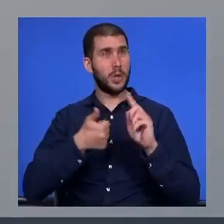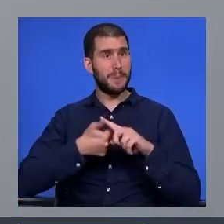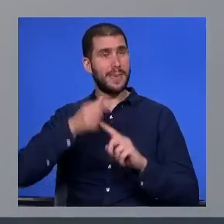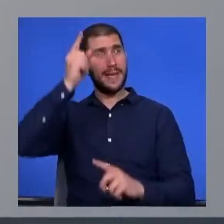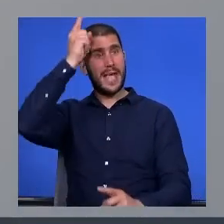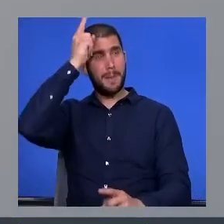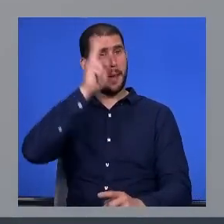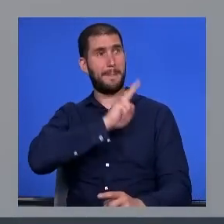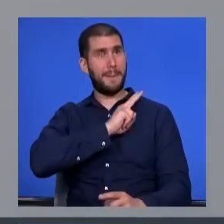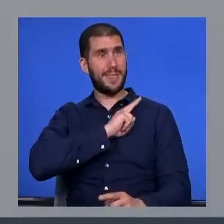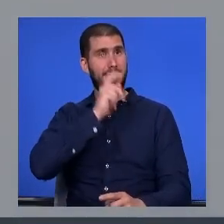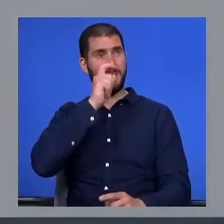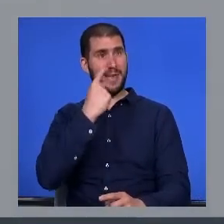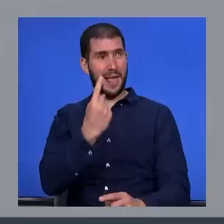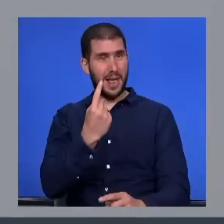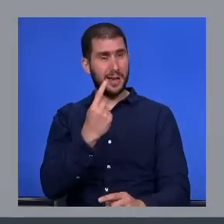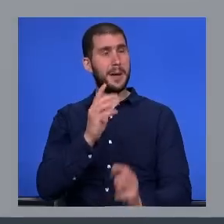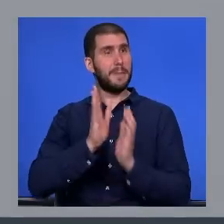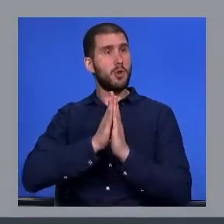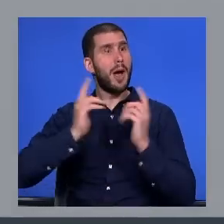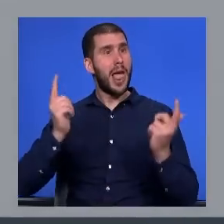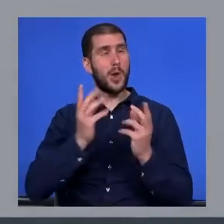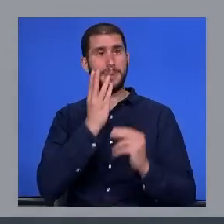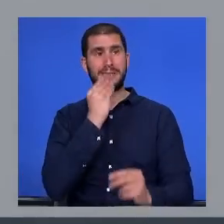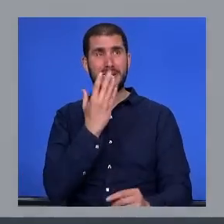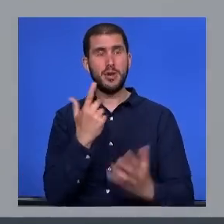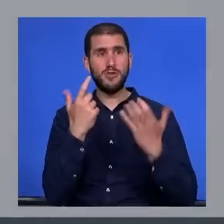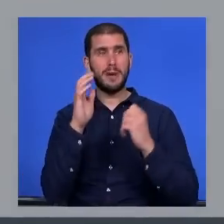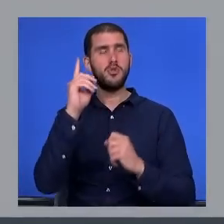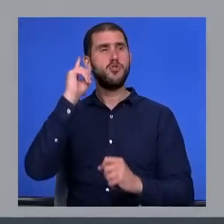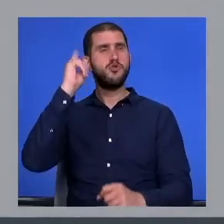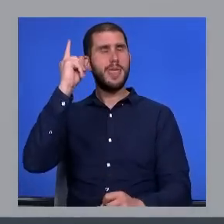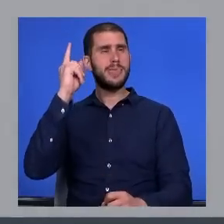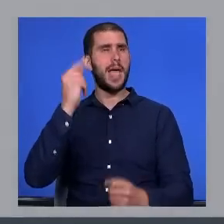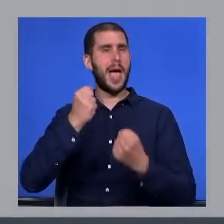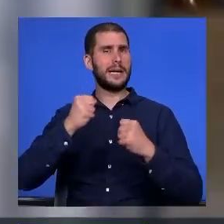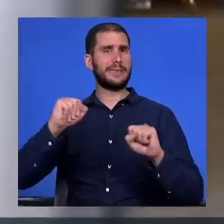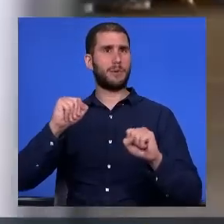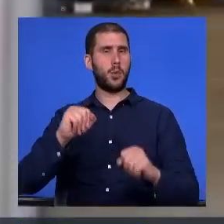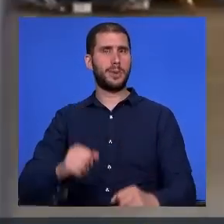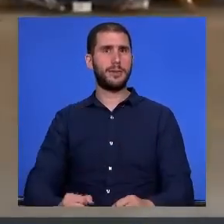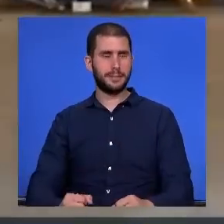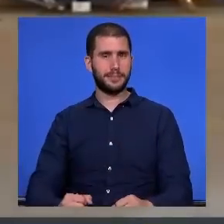גרמניה, בריטניה ואיטליה, שביקשו לחגוג עם מדינת ישראל 75 שנות עצמאות.